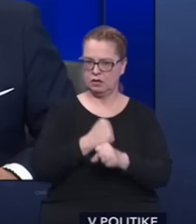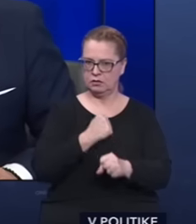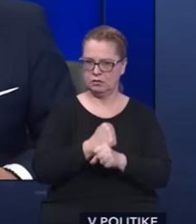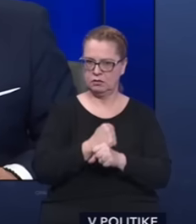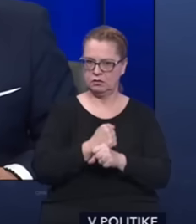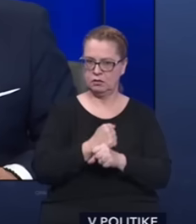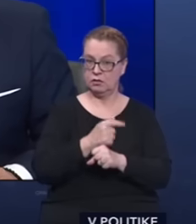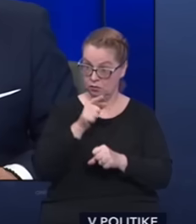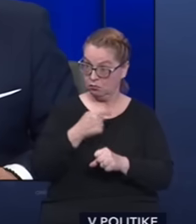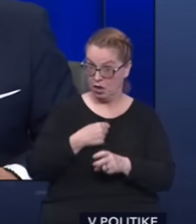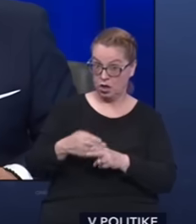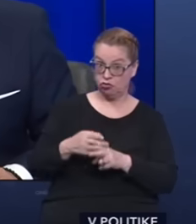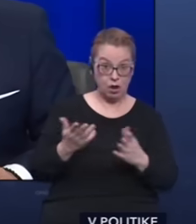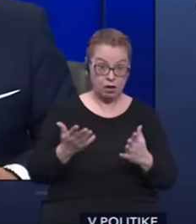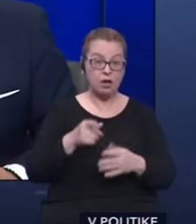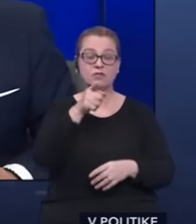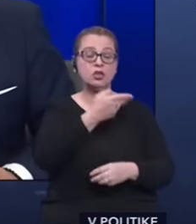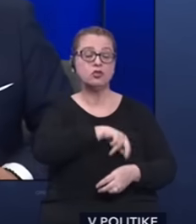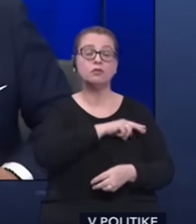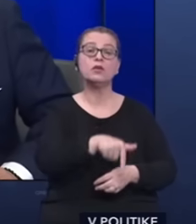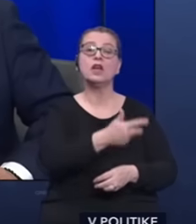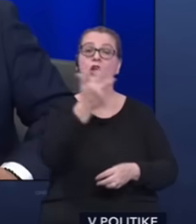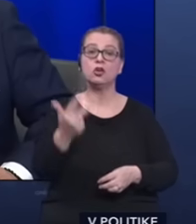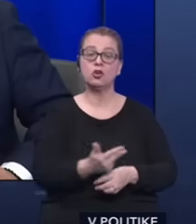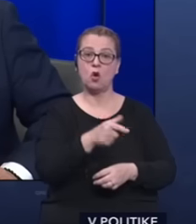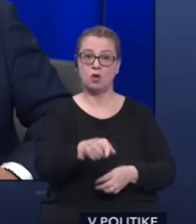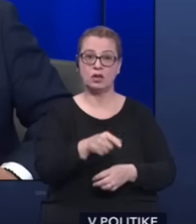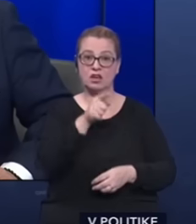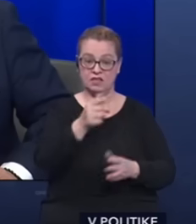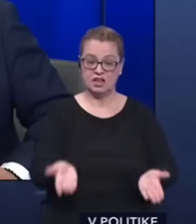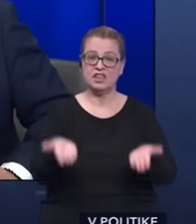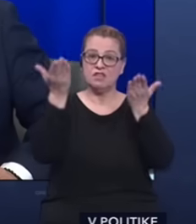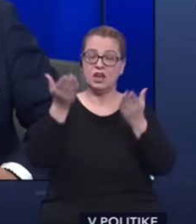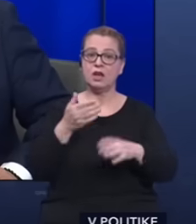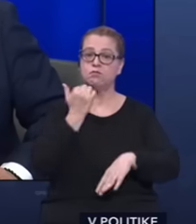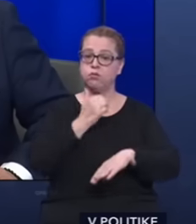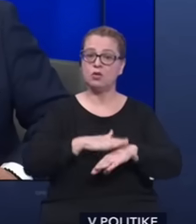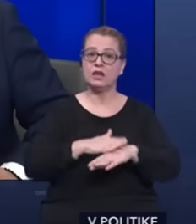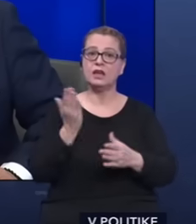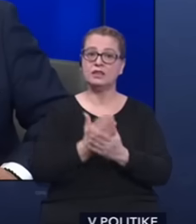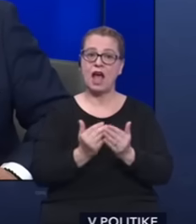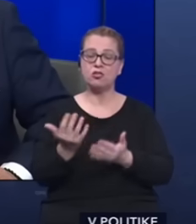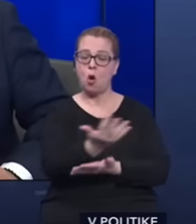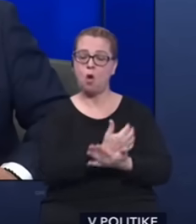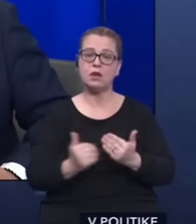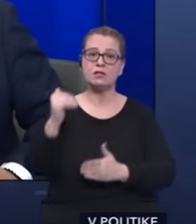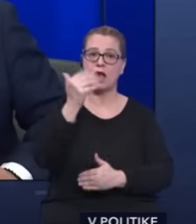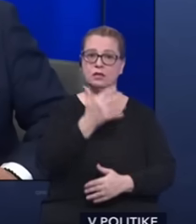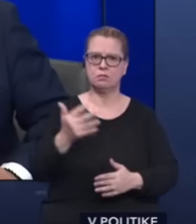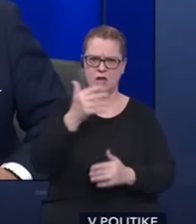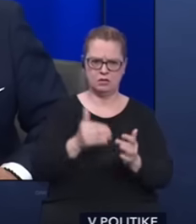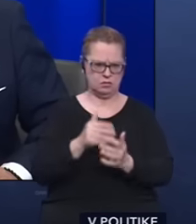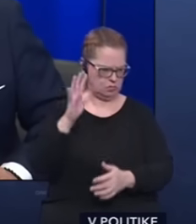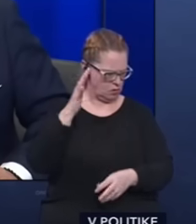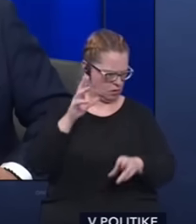Áno, vy ste zodpovední za to, čo sa tu 3 roky dialo. Vy ste zdvihli podnikateľom dane s obratom nad 50 000 eur z 15%